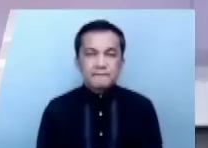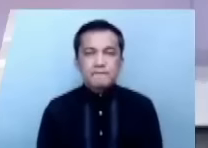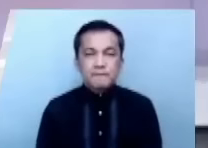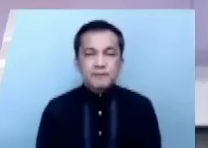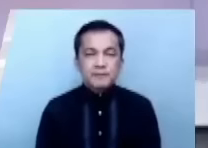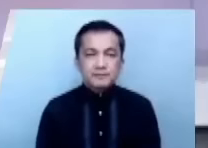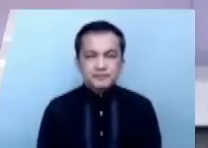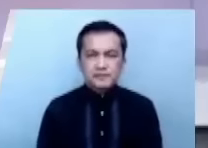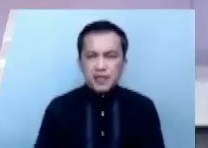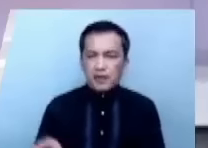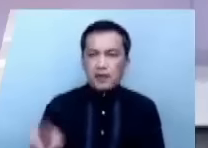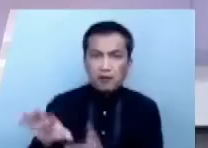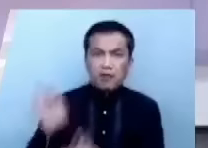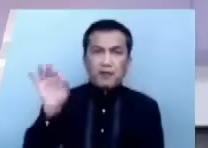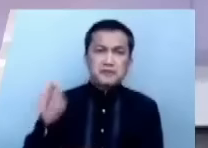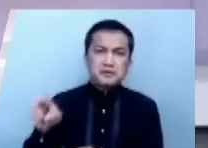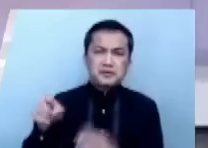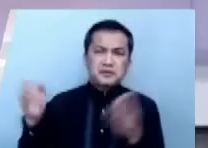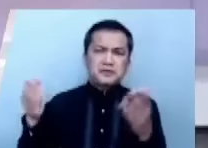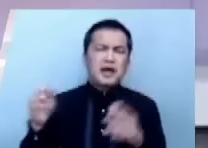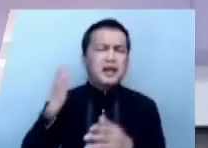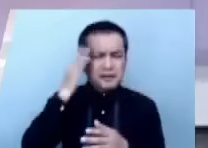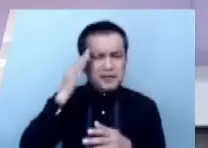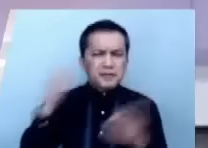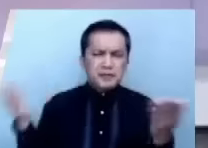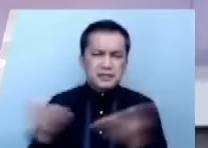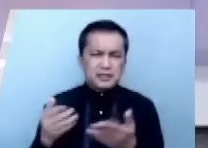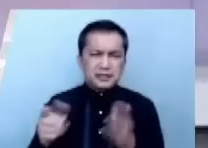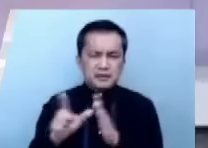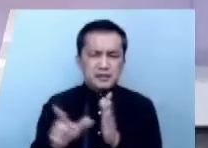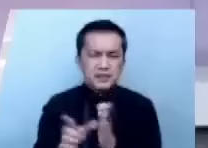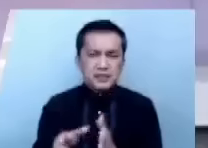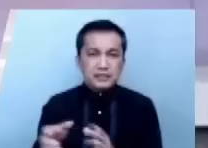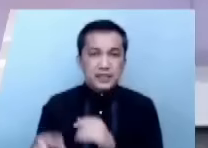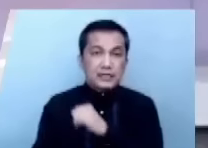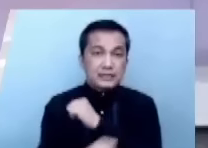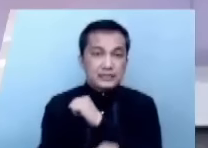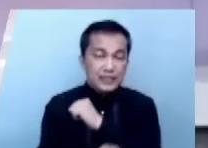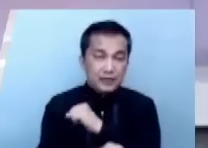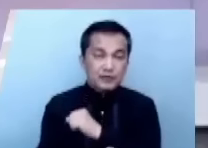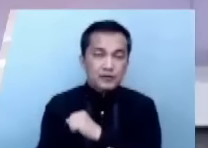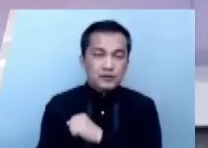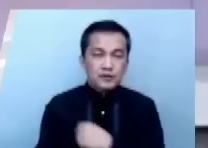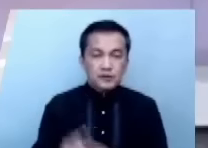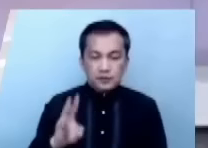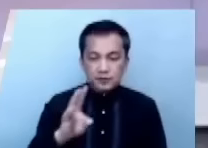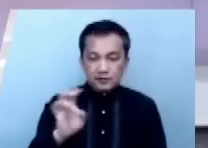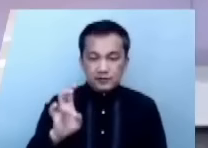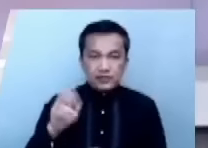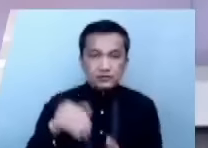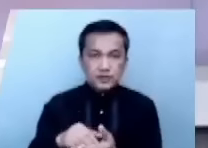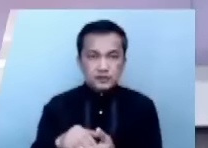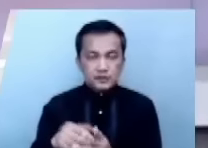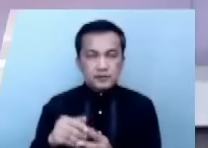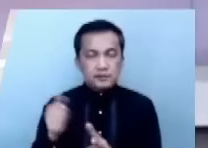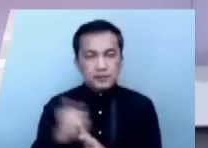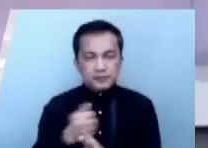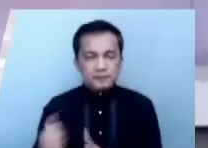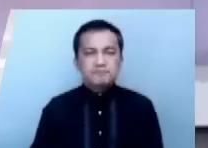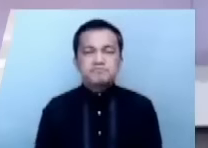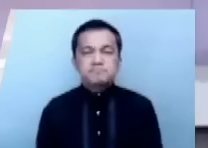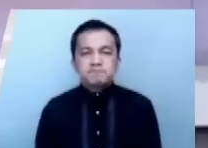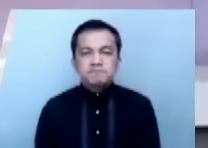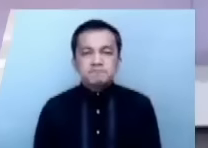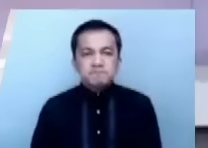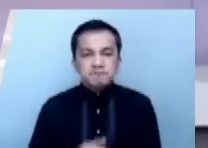Bistado ang isang nagpapakilala umano bilang abogado na nakatangay na ng nasa 700,000 piso sa mga biktima. Nakatutok si John